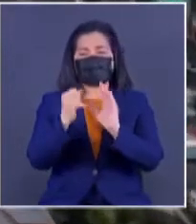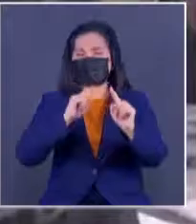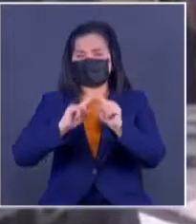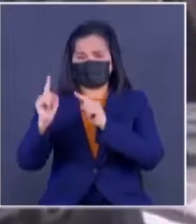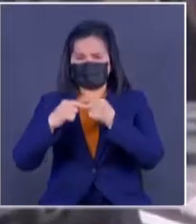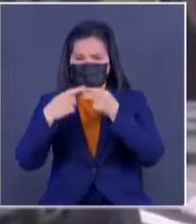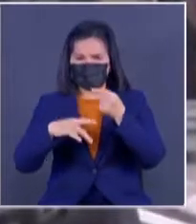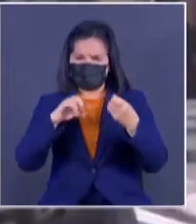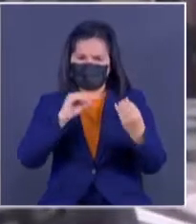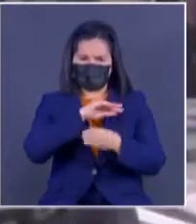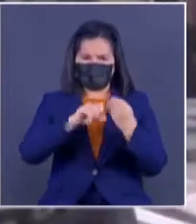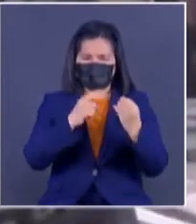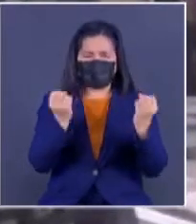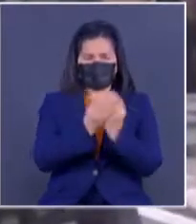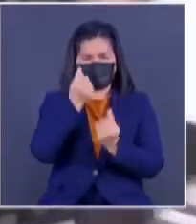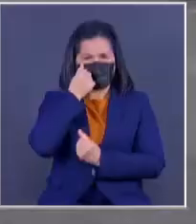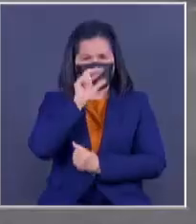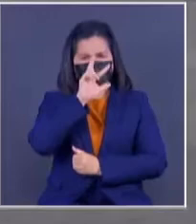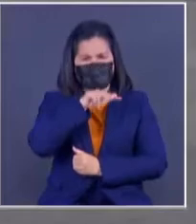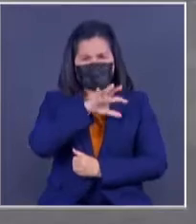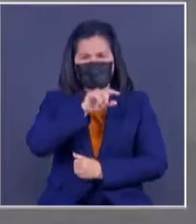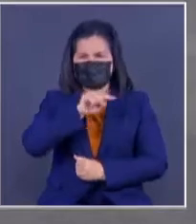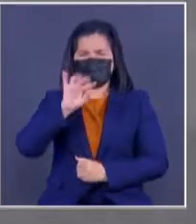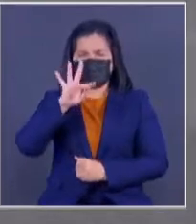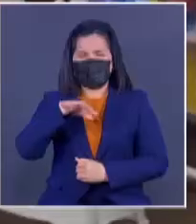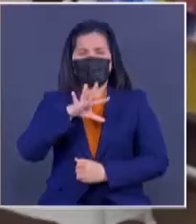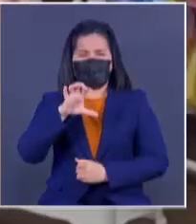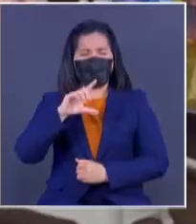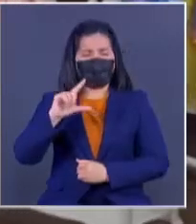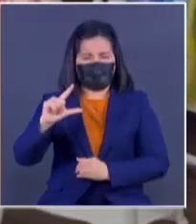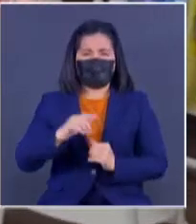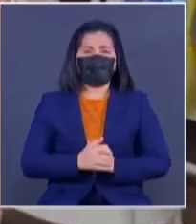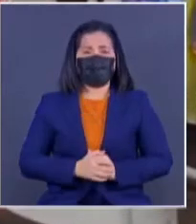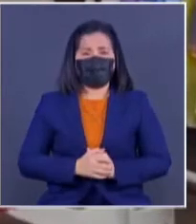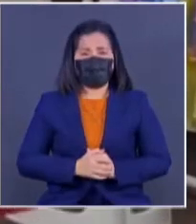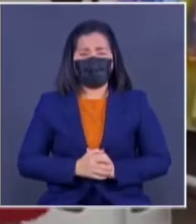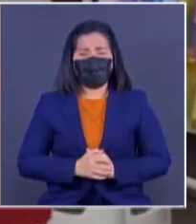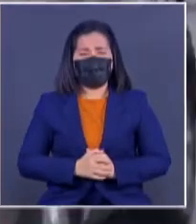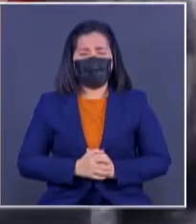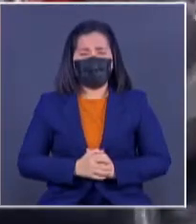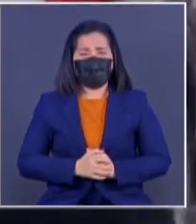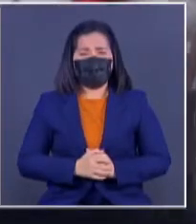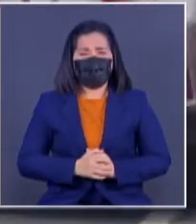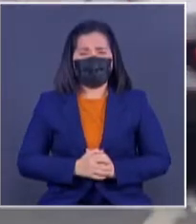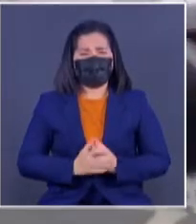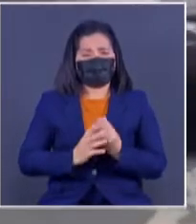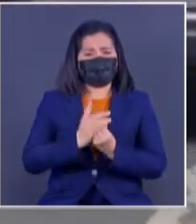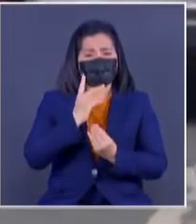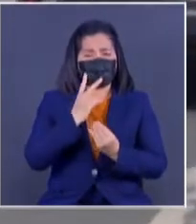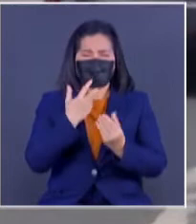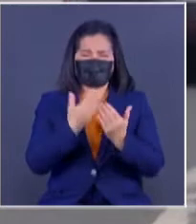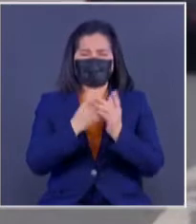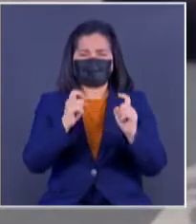างความสูญเสียต่อเศรษฐกิจวันละประมาณสัก 3,500 ถึง 4,500 ล้านบาทและจะเกิดความเสียหายขั้นต่ำระยะ2สัปดาห์นี้ประมา